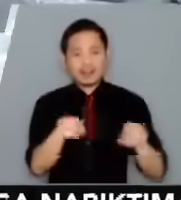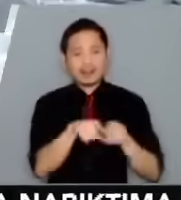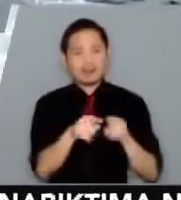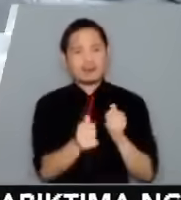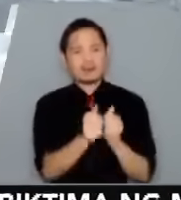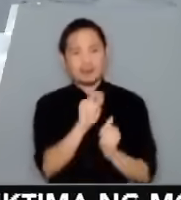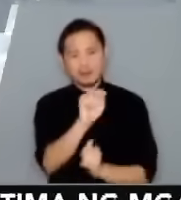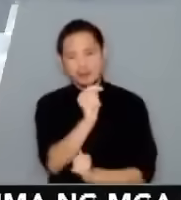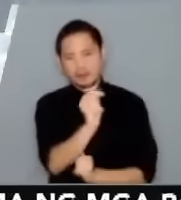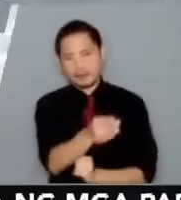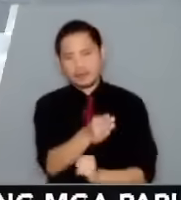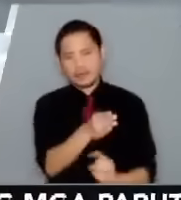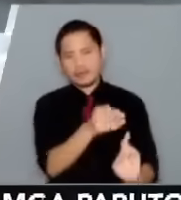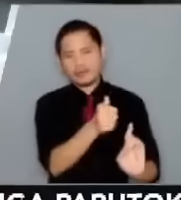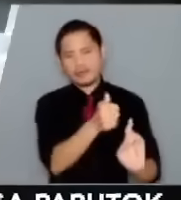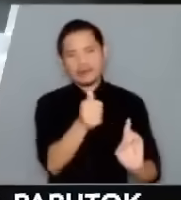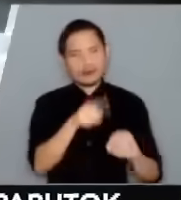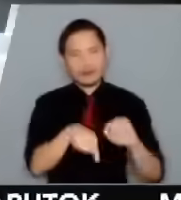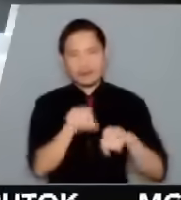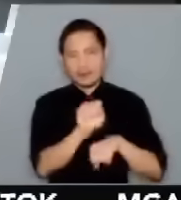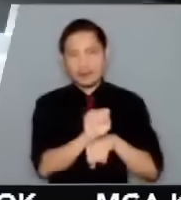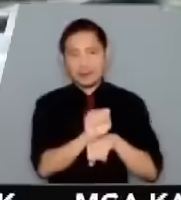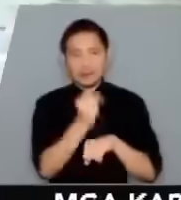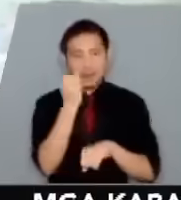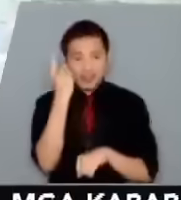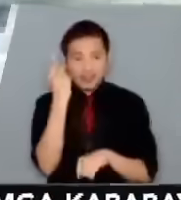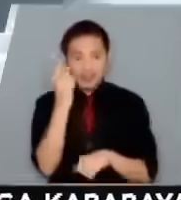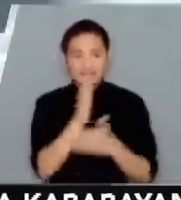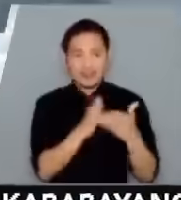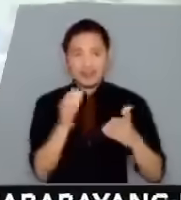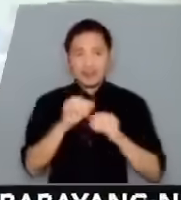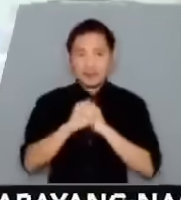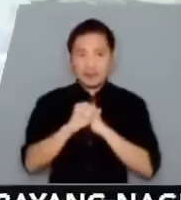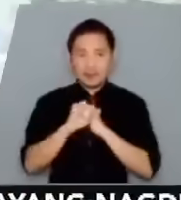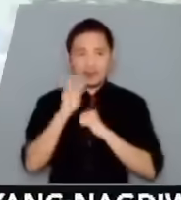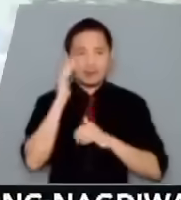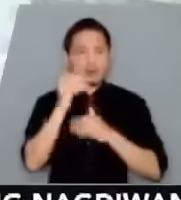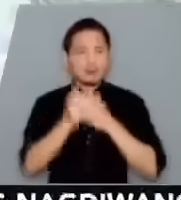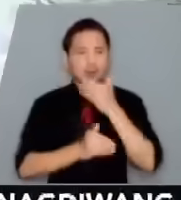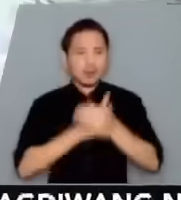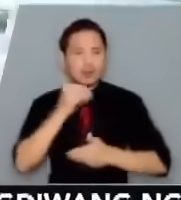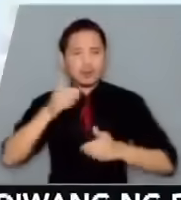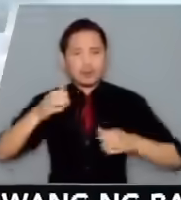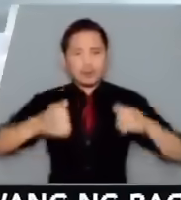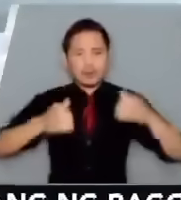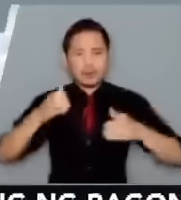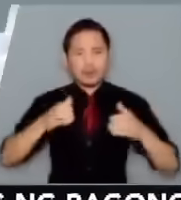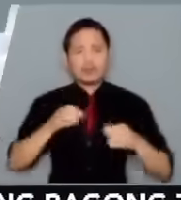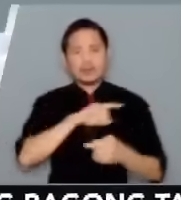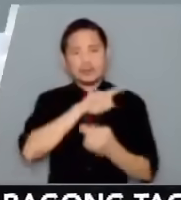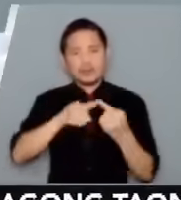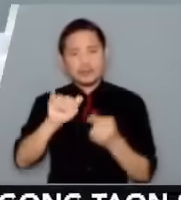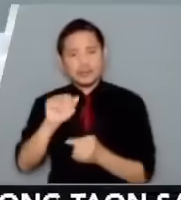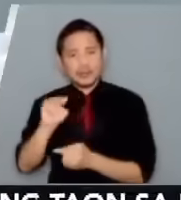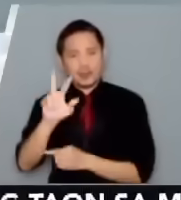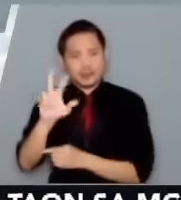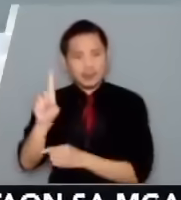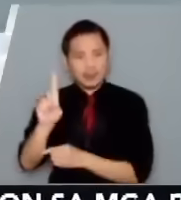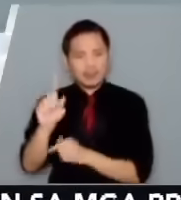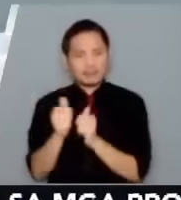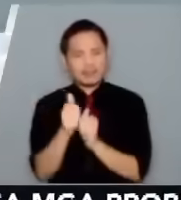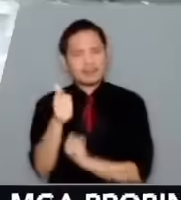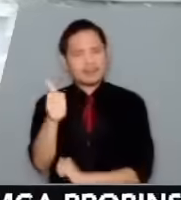Cooperatives, bibigyan ng due process ang mga chopper at operator hanggang January 31. Makakabiyahe pa rin daw sila habang binibigyan